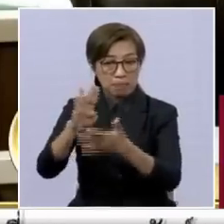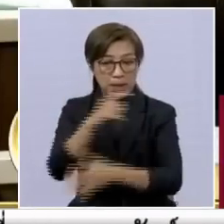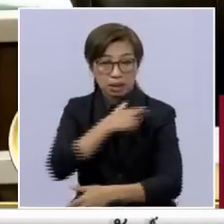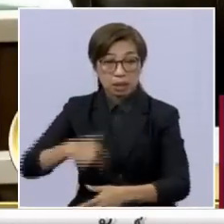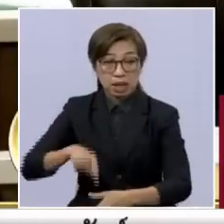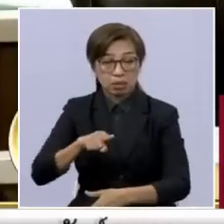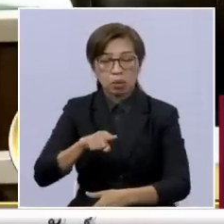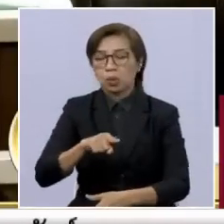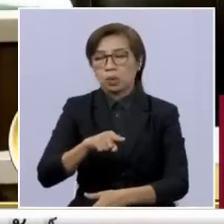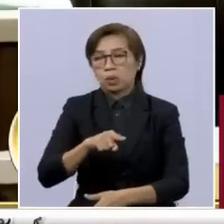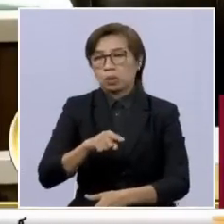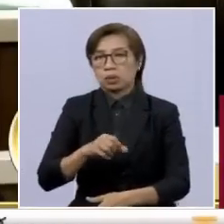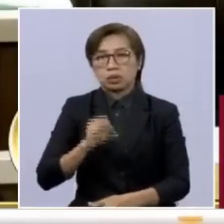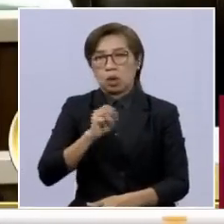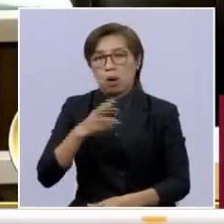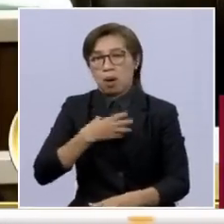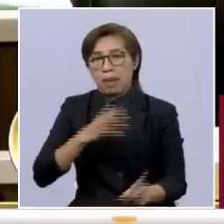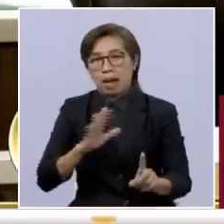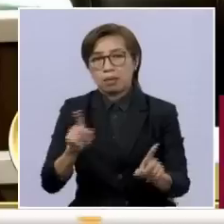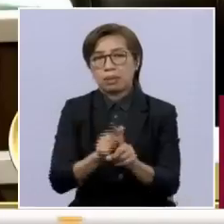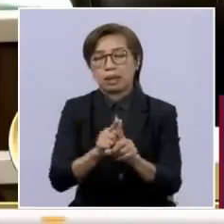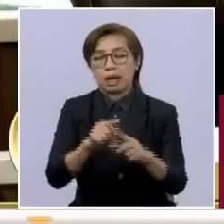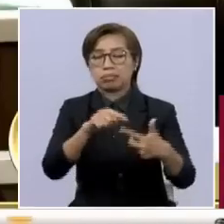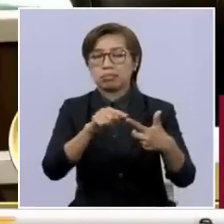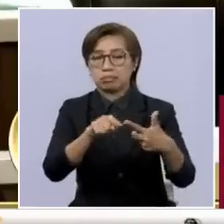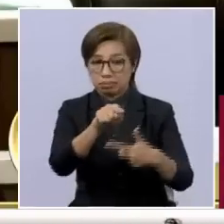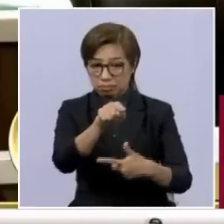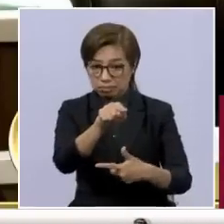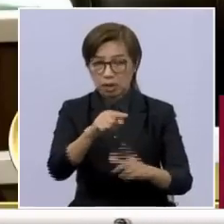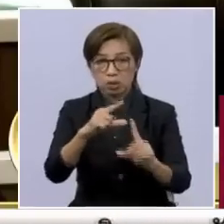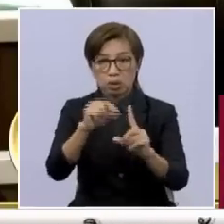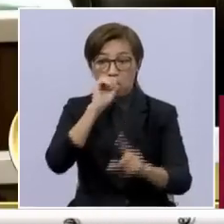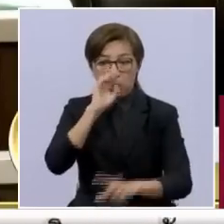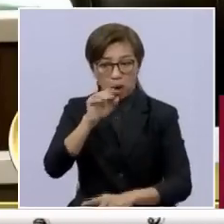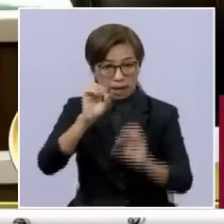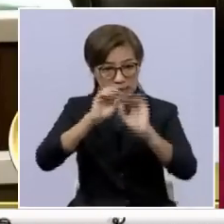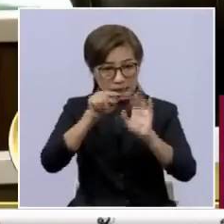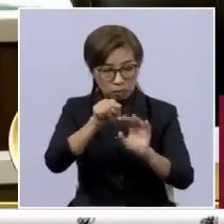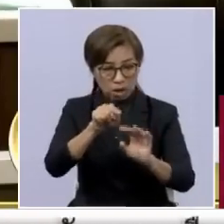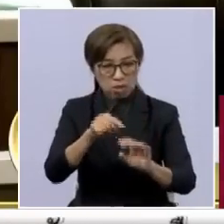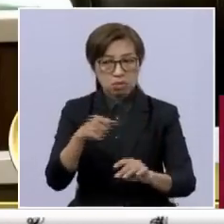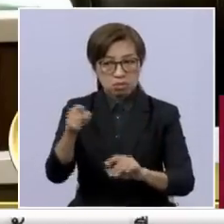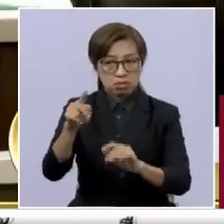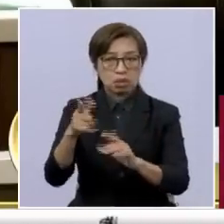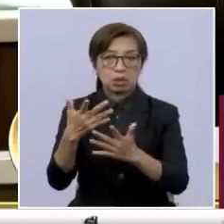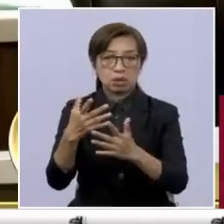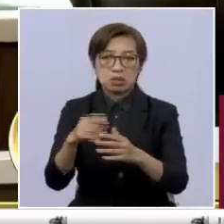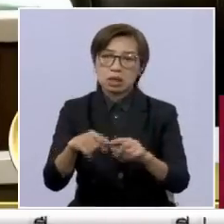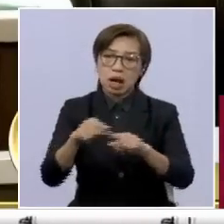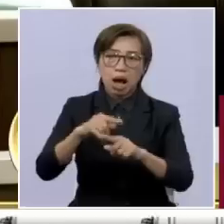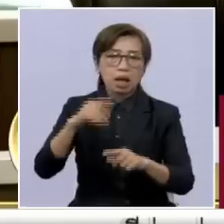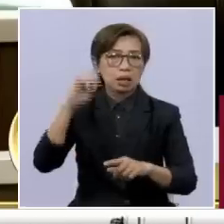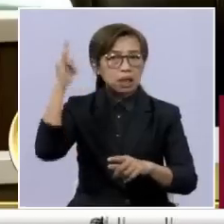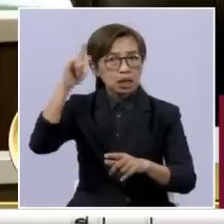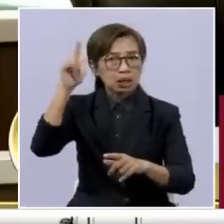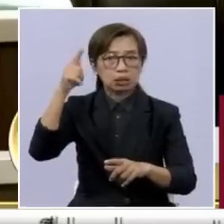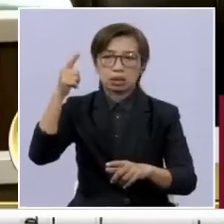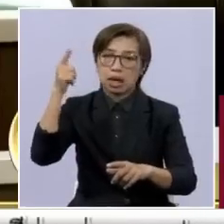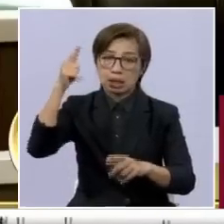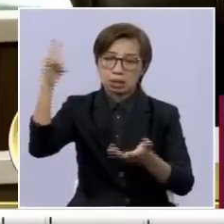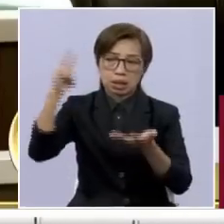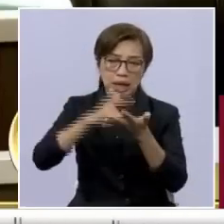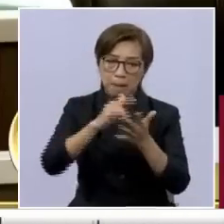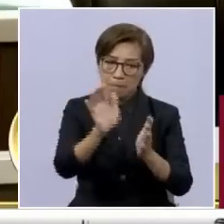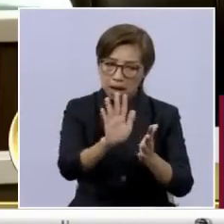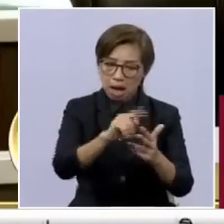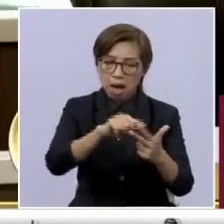ก็ไม่เอาด้วยเหมือนกันดังนั้นก็จะต้องให้คำมั่นกับสังคมก่อนว่าจะไม่แตะต้องเรื่องพวกนี้ค่ะ อ่านไป2สูตรมาดูสูตรที่